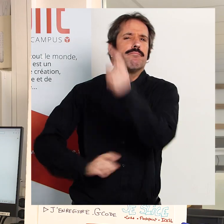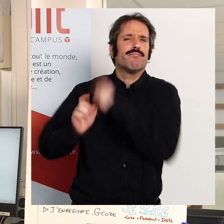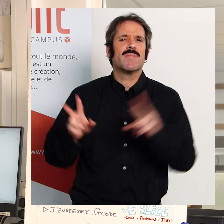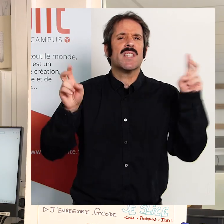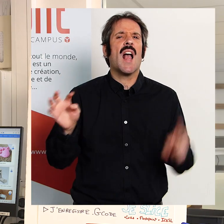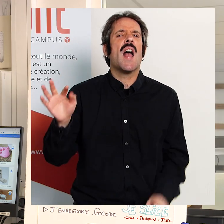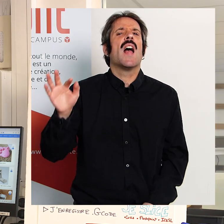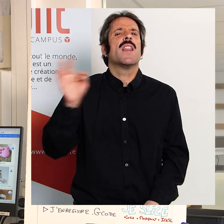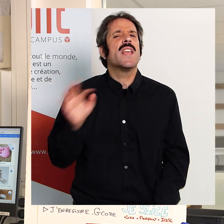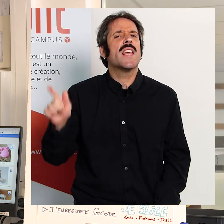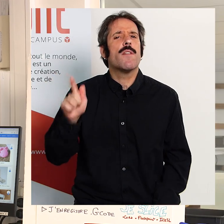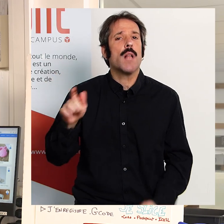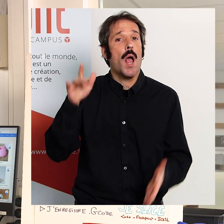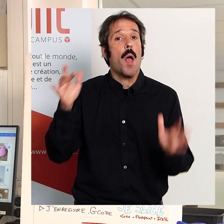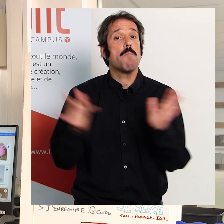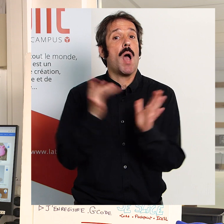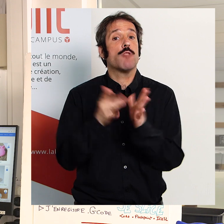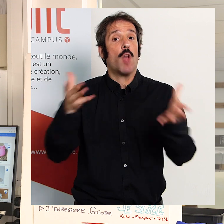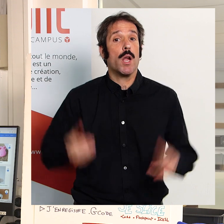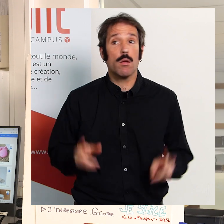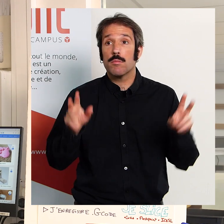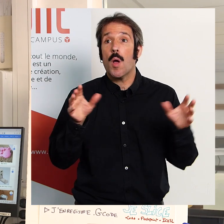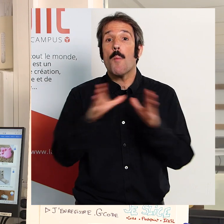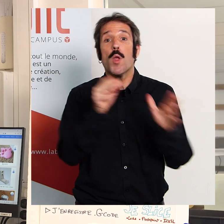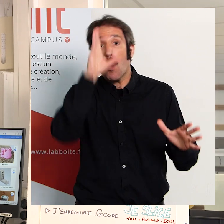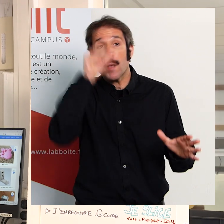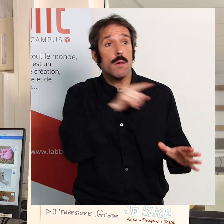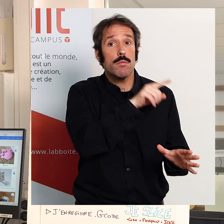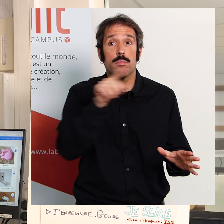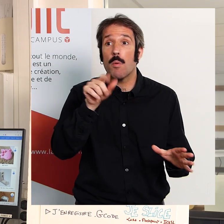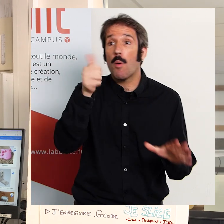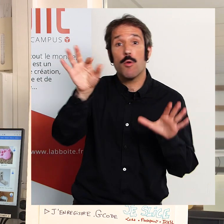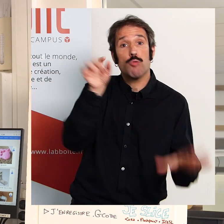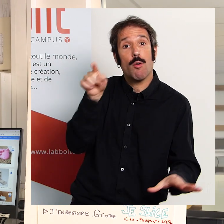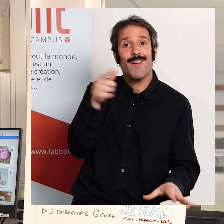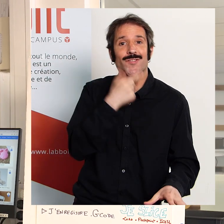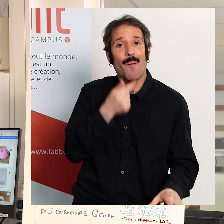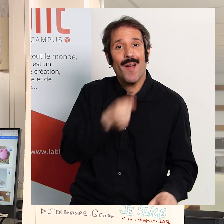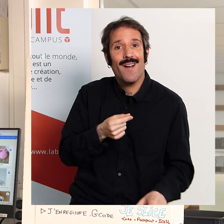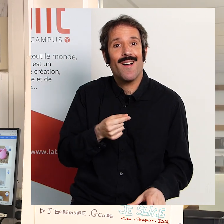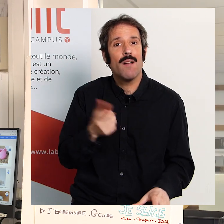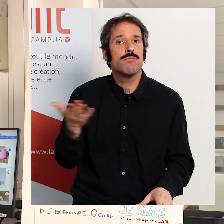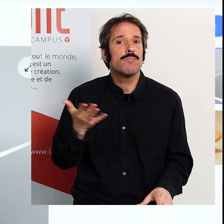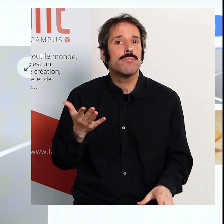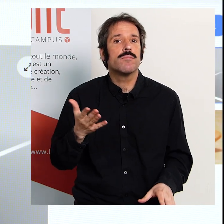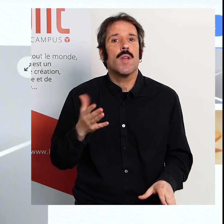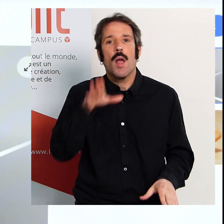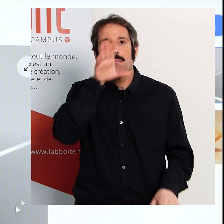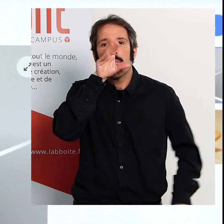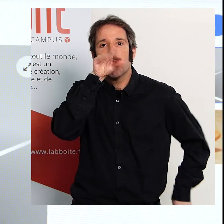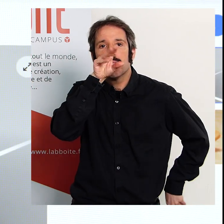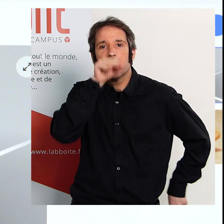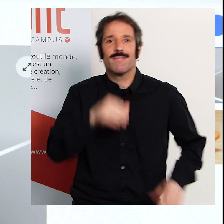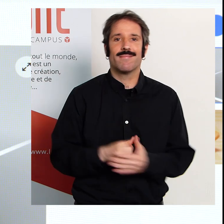Si je reviens à Thingiverse, là je suis sur la page d'accueil, je vais aller chercher un modèle au hasard, un des premiers qu'il y a, celui-là est sympa par exemple, c'est